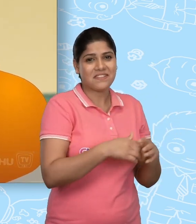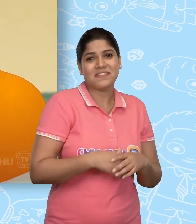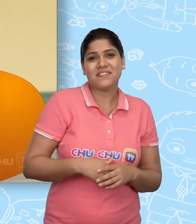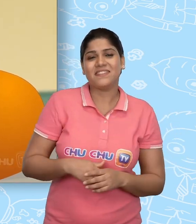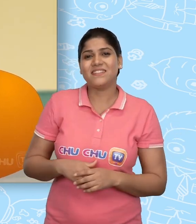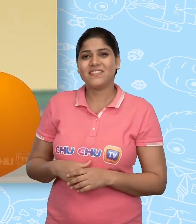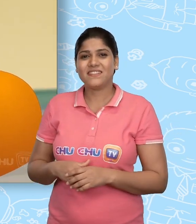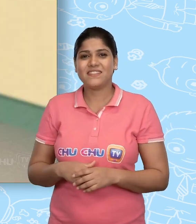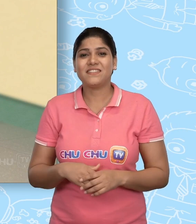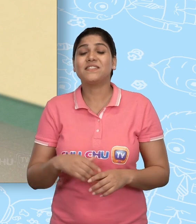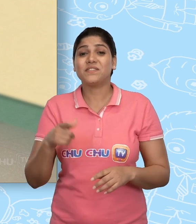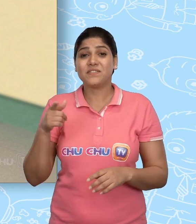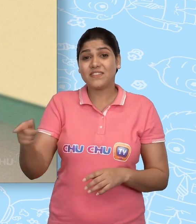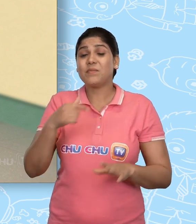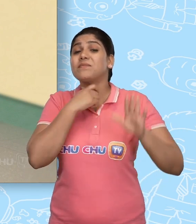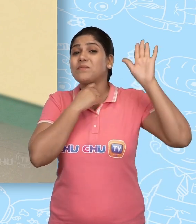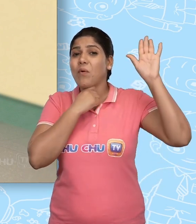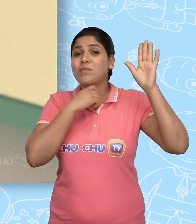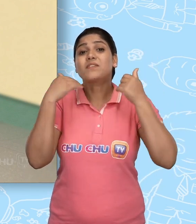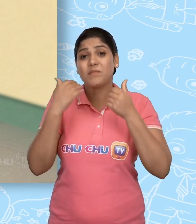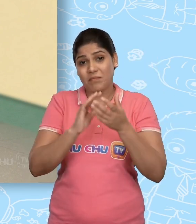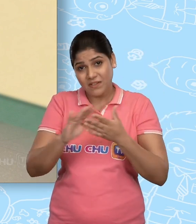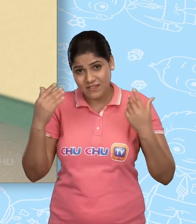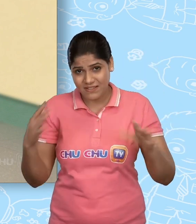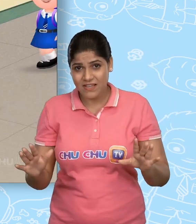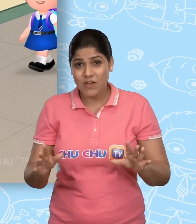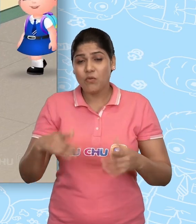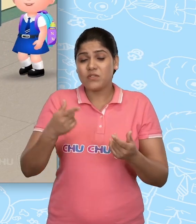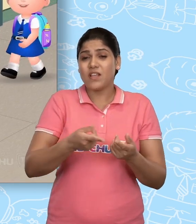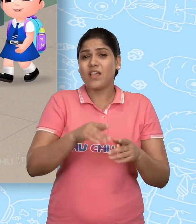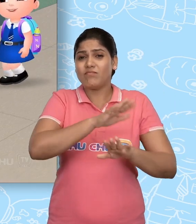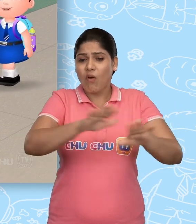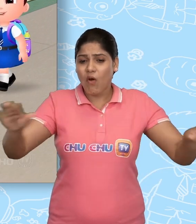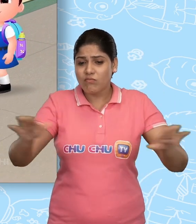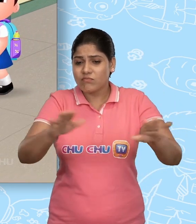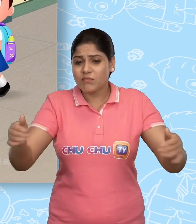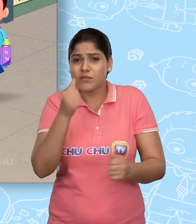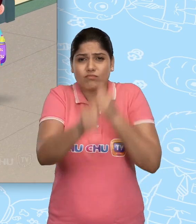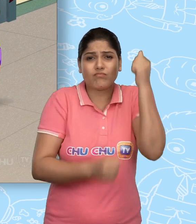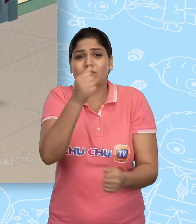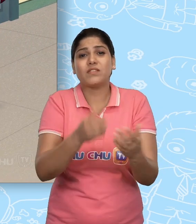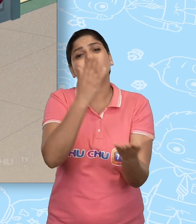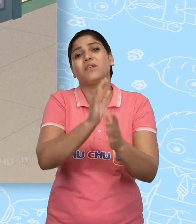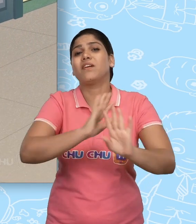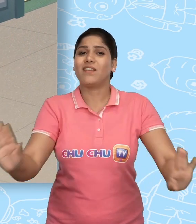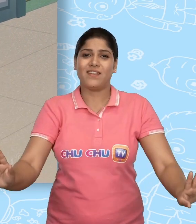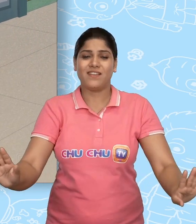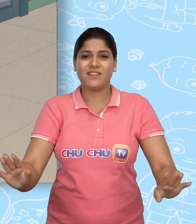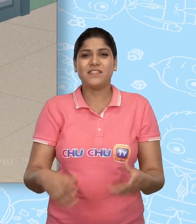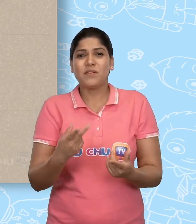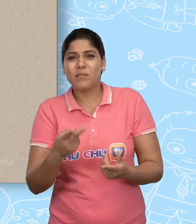अच्छी बात है चाचा। चाचा ने अपना वादा पूरा किया और उसने हॉलवे में दौड़ना बंद कर